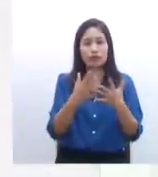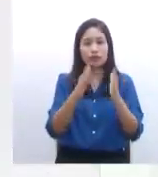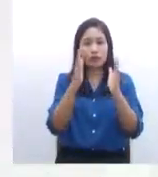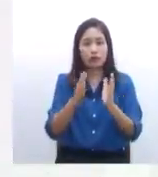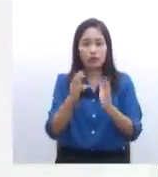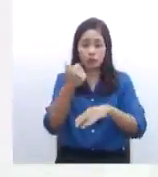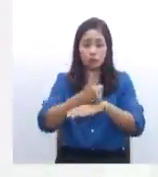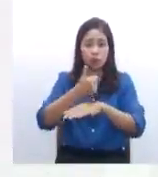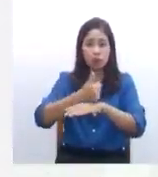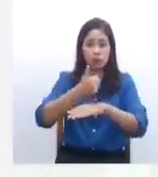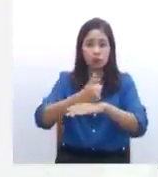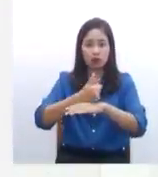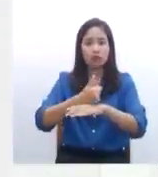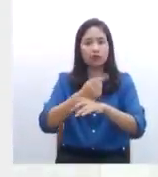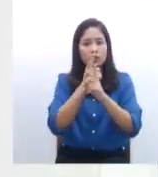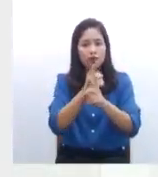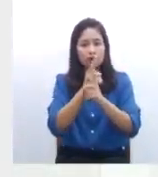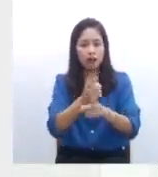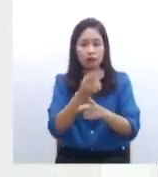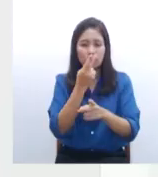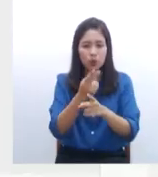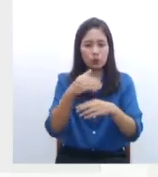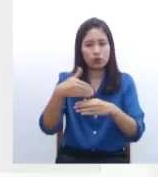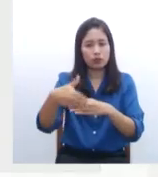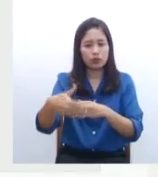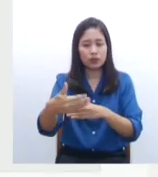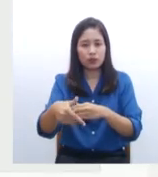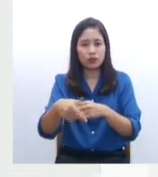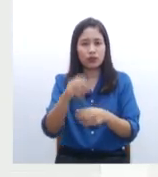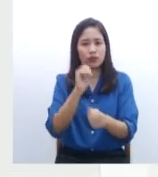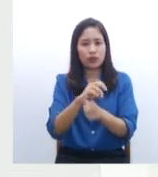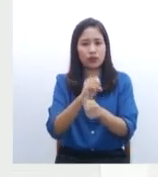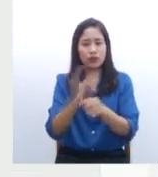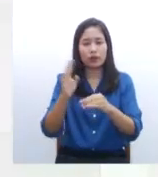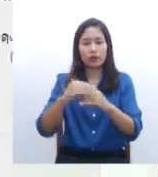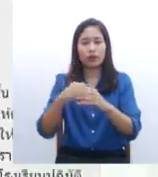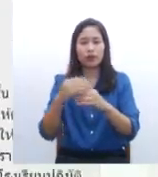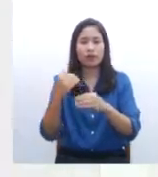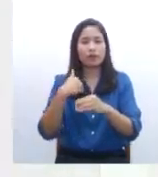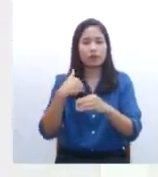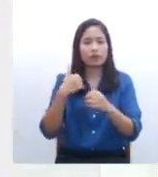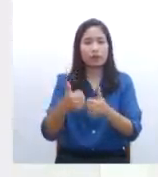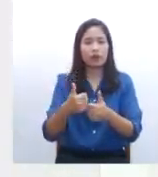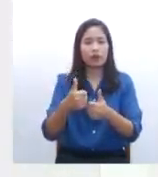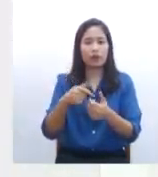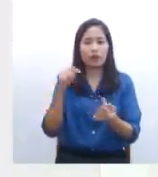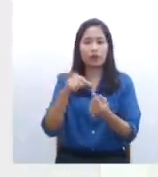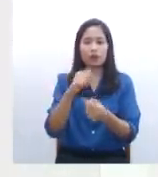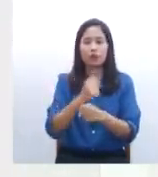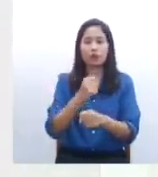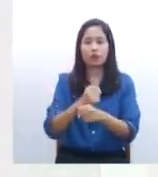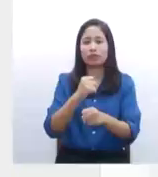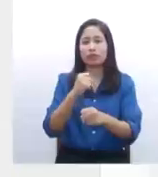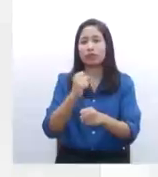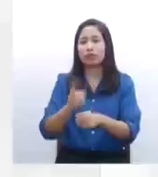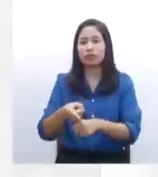ริหารสามารถติดตามความก้าวหน้าหรือเสนอแนะเพิ่มเติมในช่องความก้าวหน้าผลของงานที่ปฏิบัติงาน